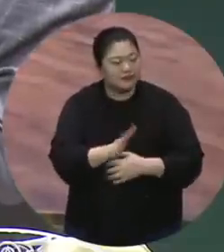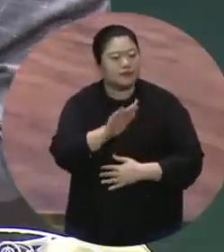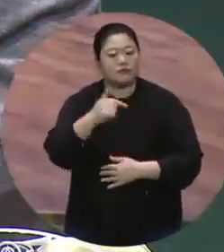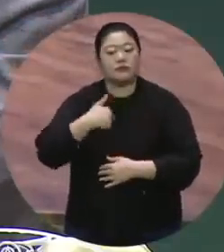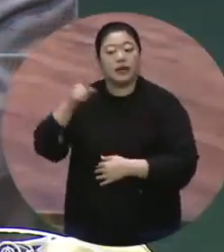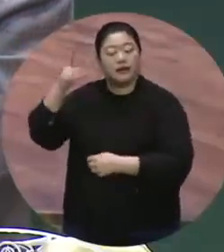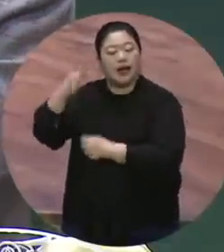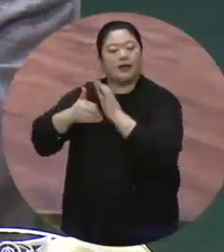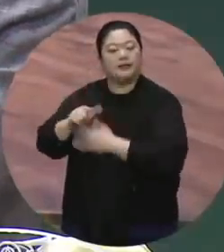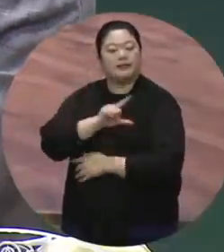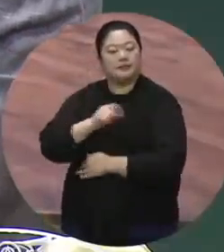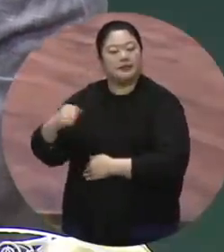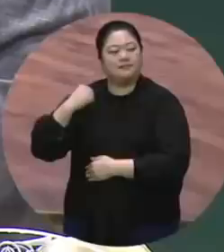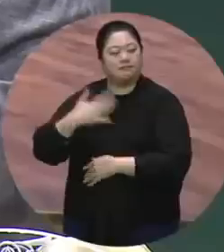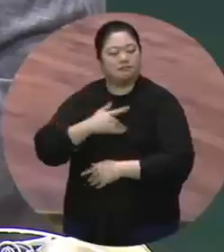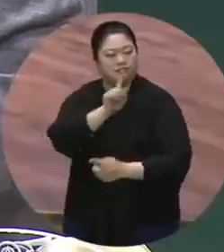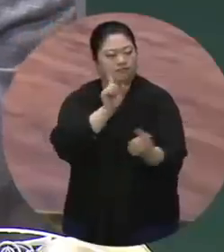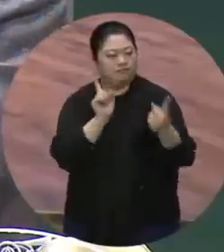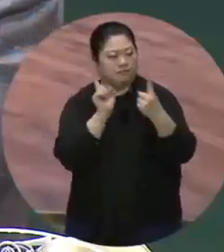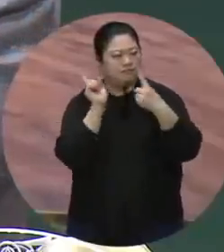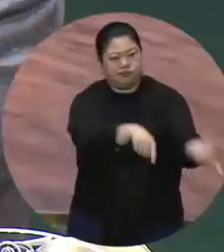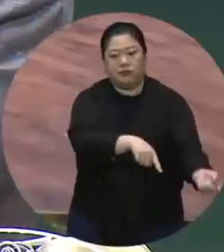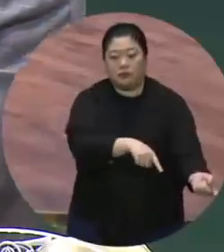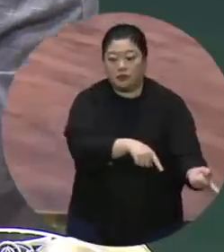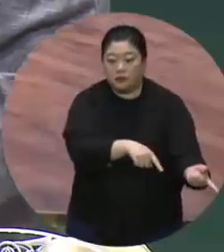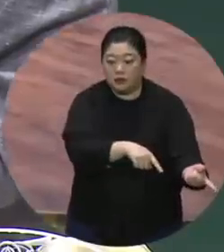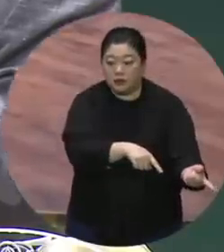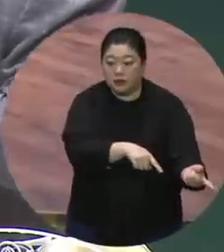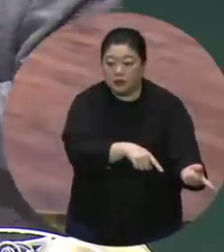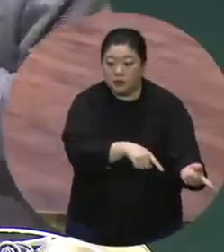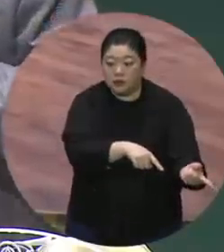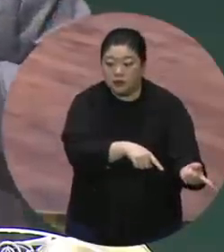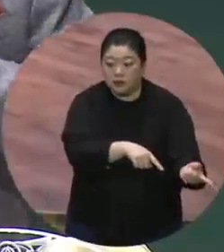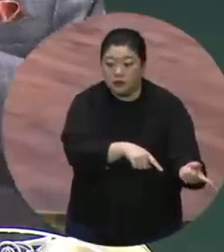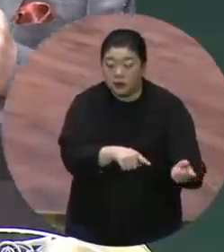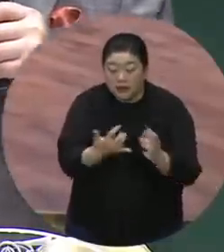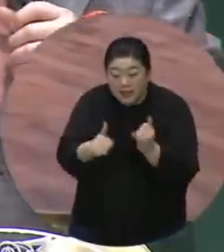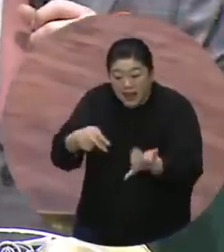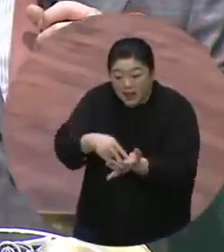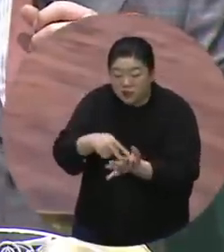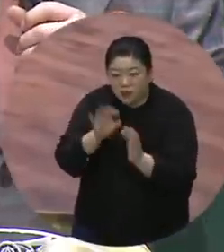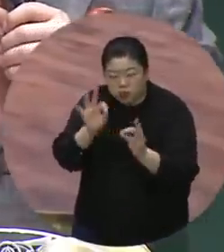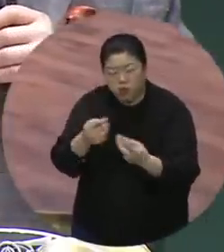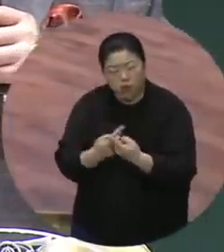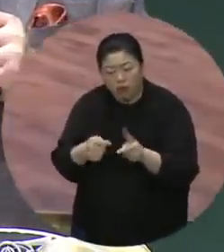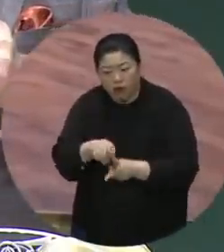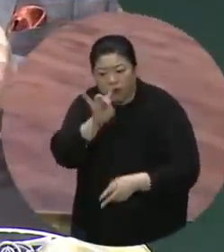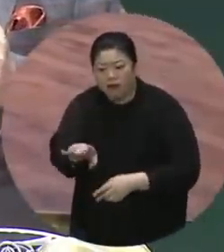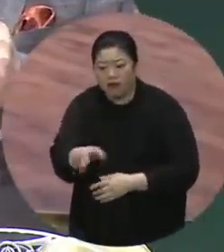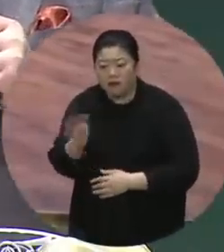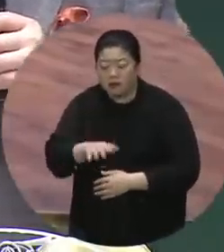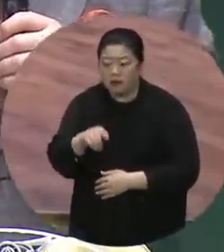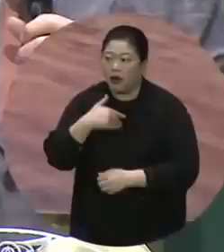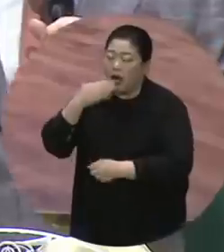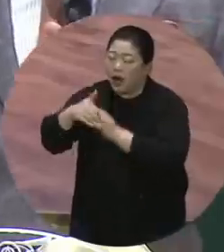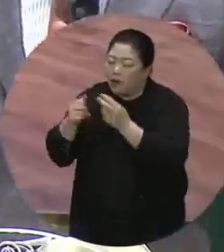네. 여러분은 그리스도 이름으로 대진표를 바꾸시기 바랍니다. 대진표를 바꿔버려.